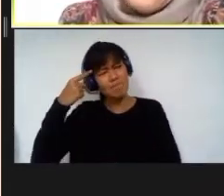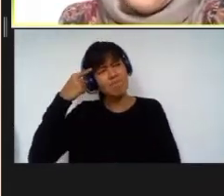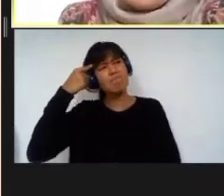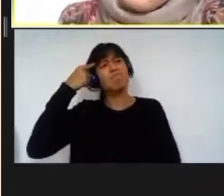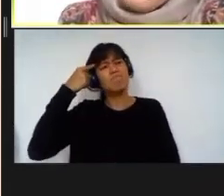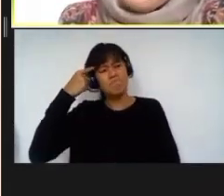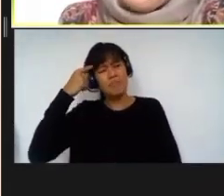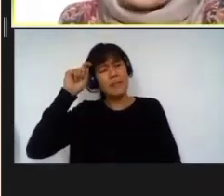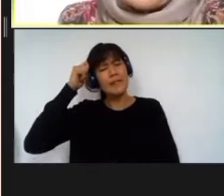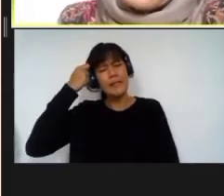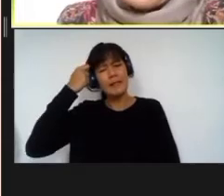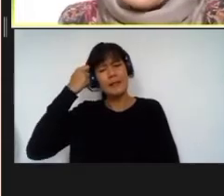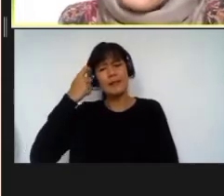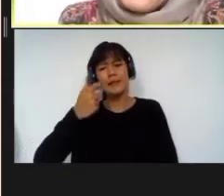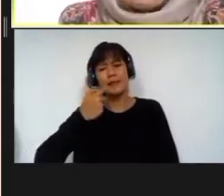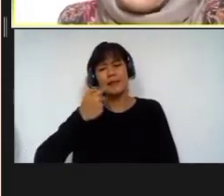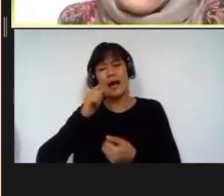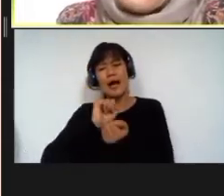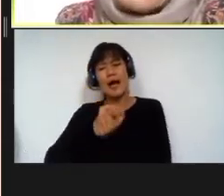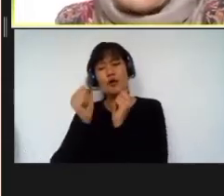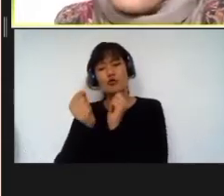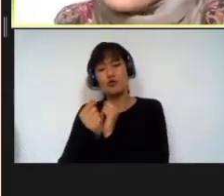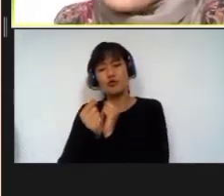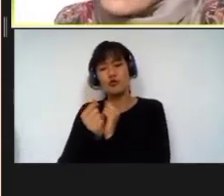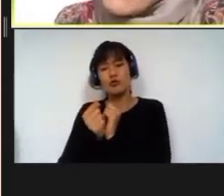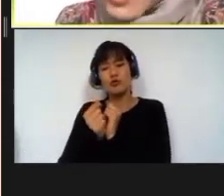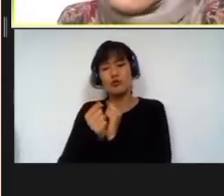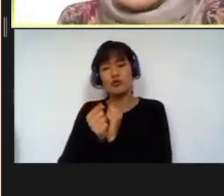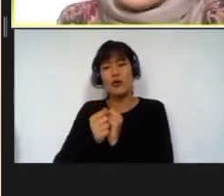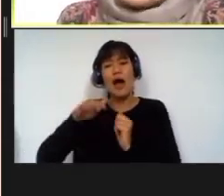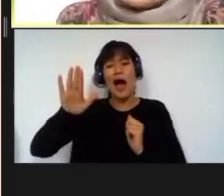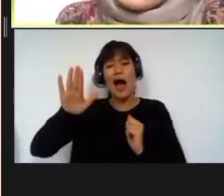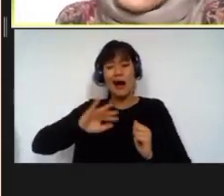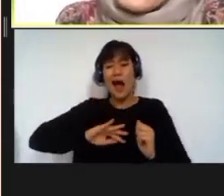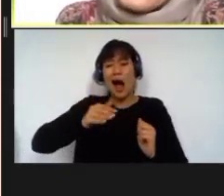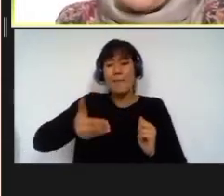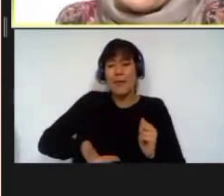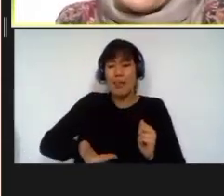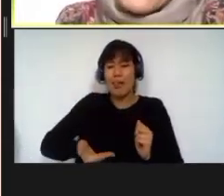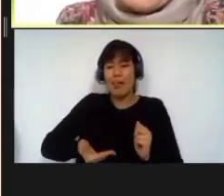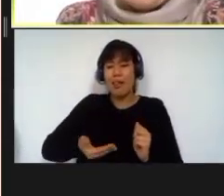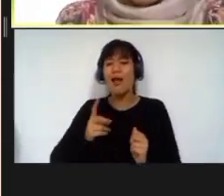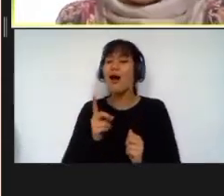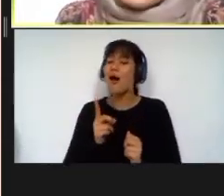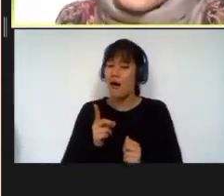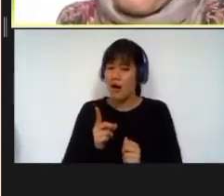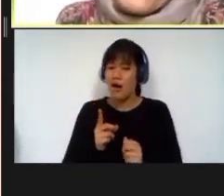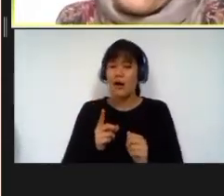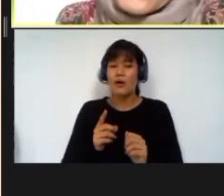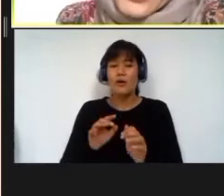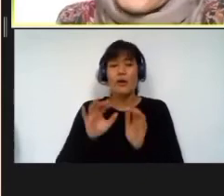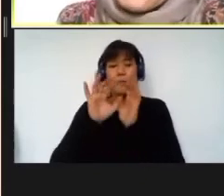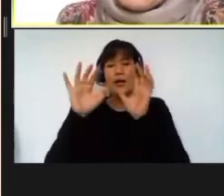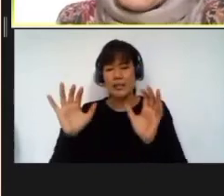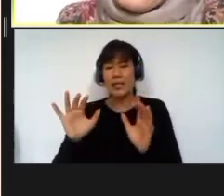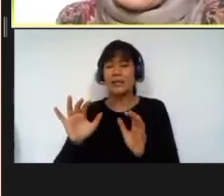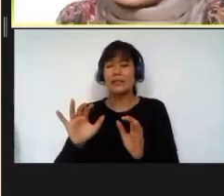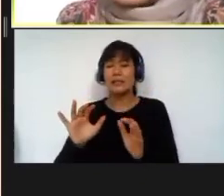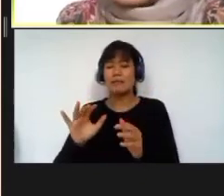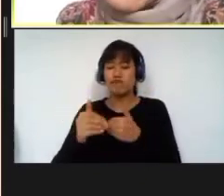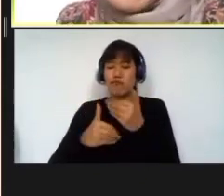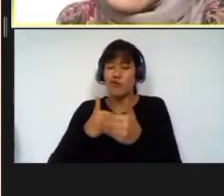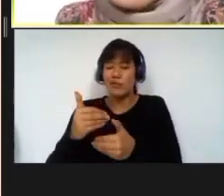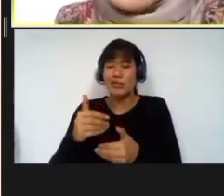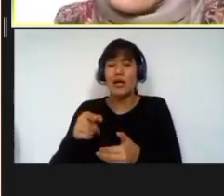dengan misalnya kasus kehamilan pada siswa. Itu seringkali kemudian memberi keputusan pada